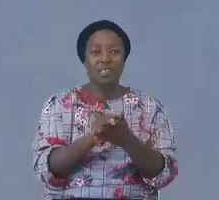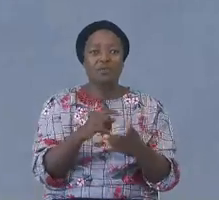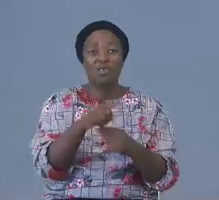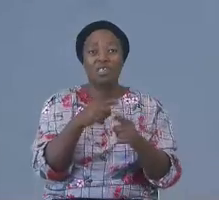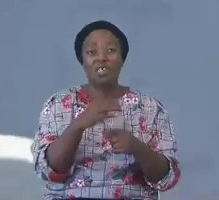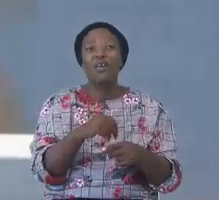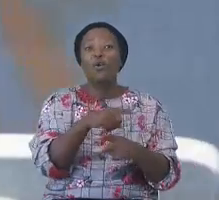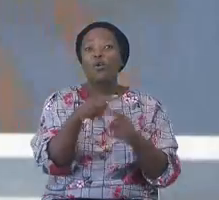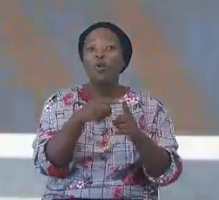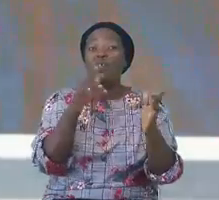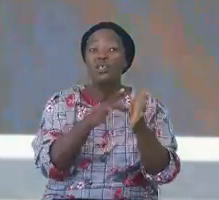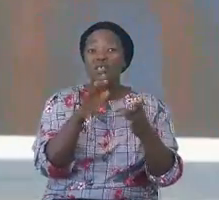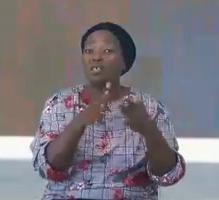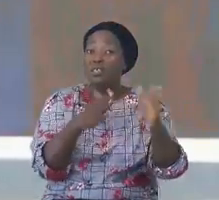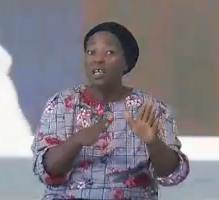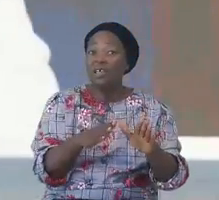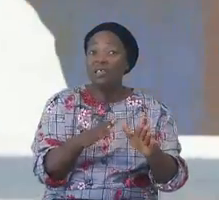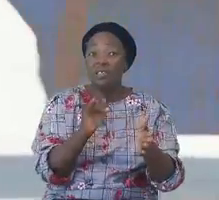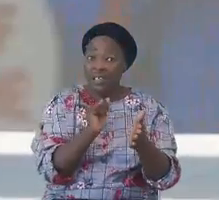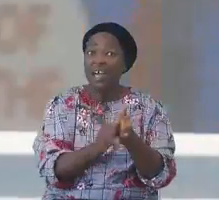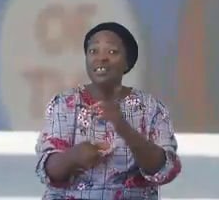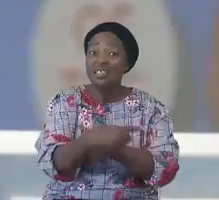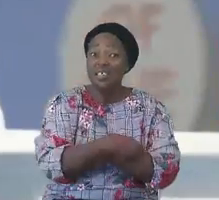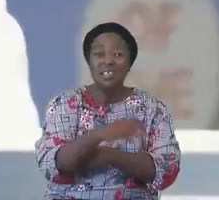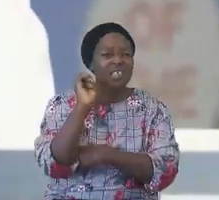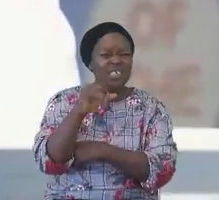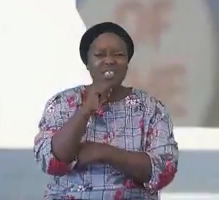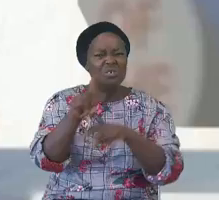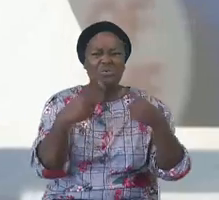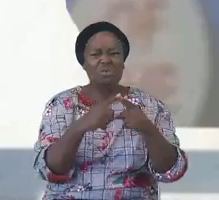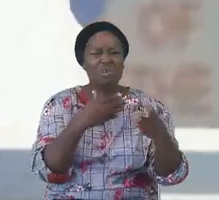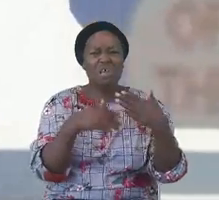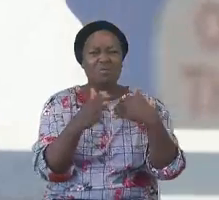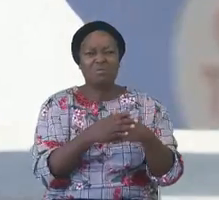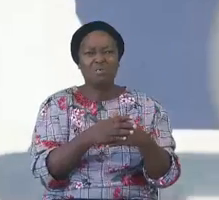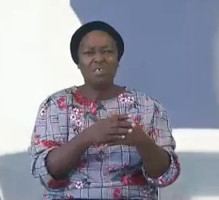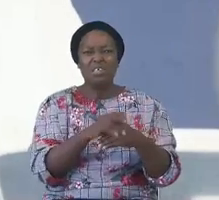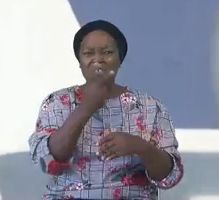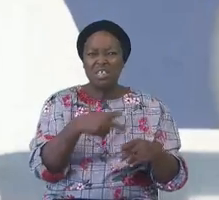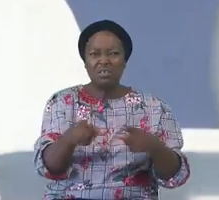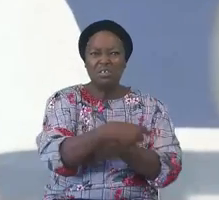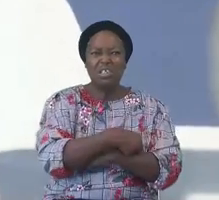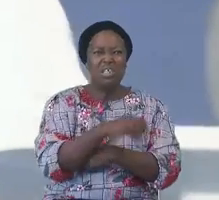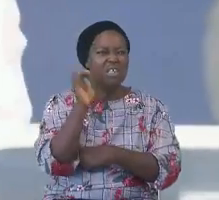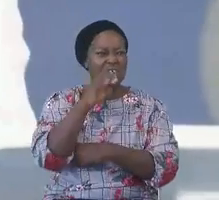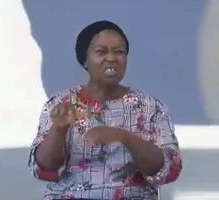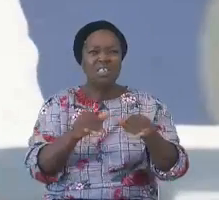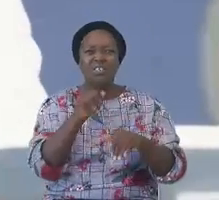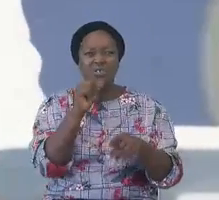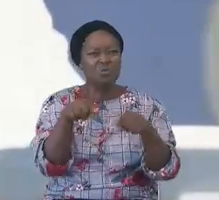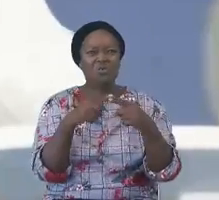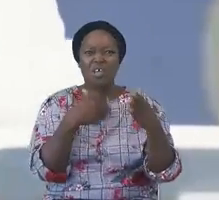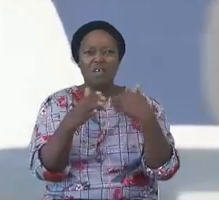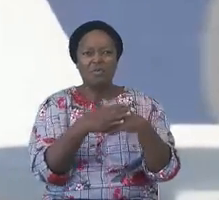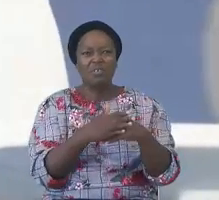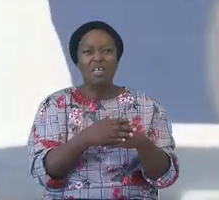ignorants des Écritures. Ils disent, quand Jésus est mort, ce jour-là, il n'est pas allé au ciel. Ils